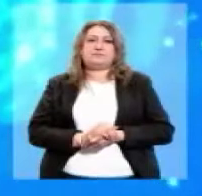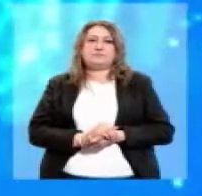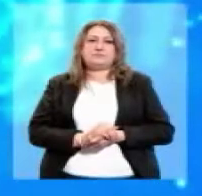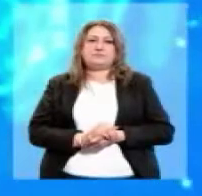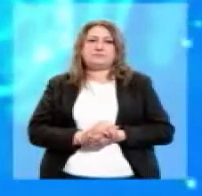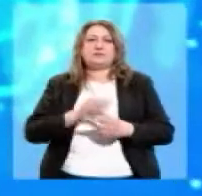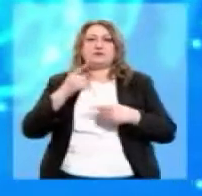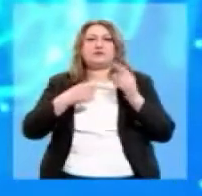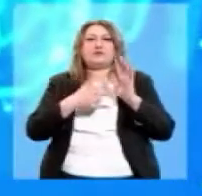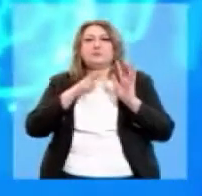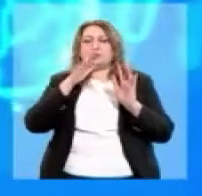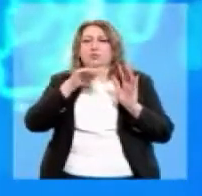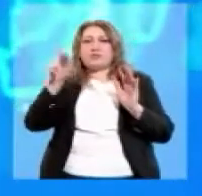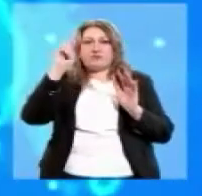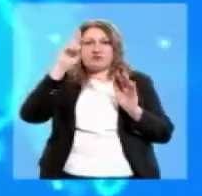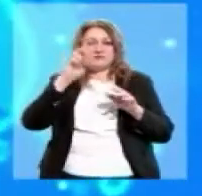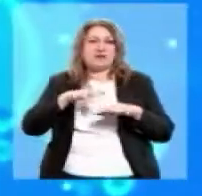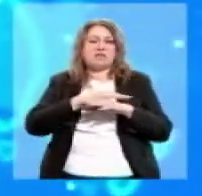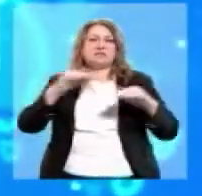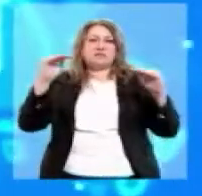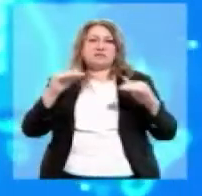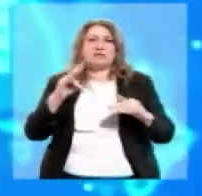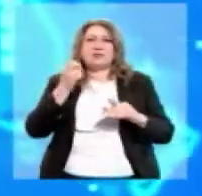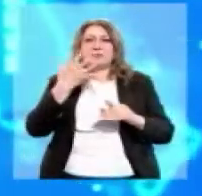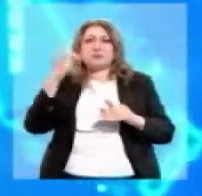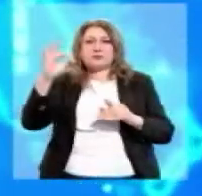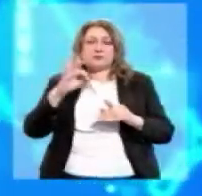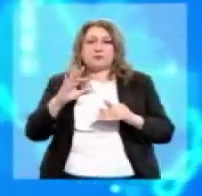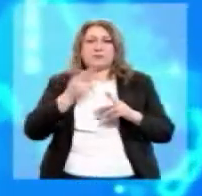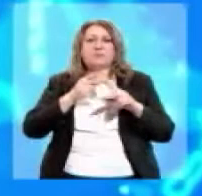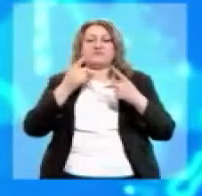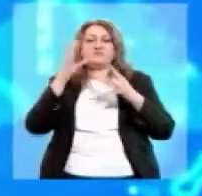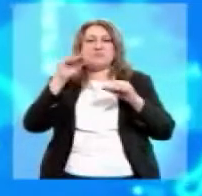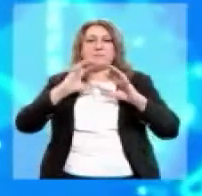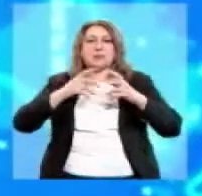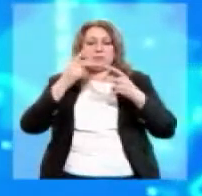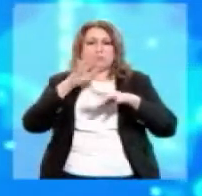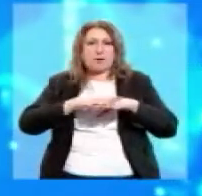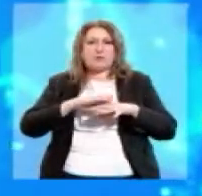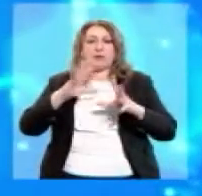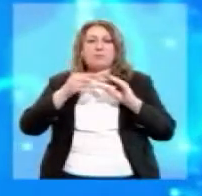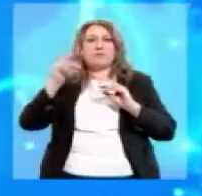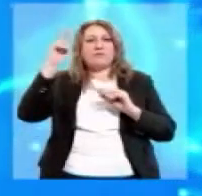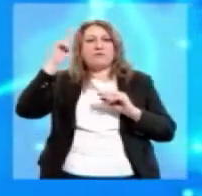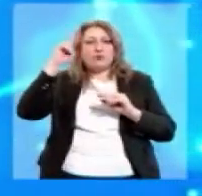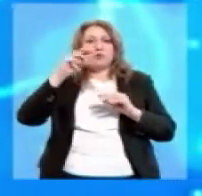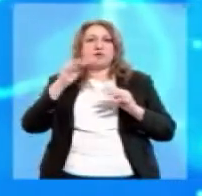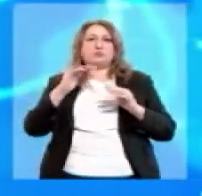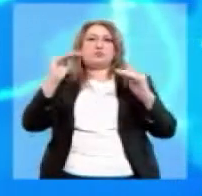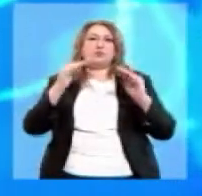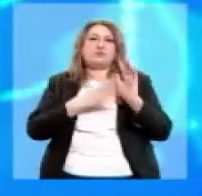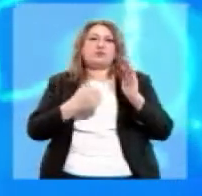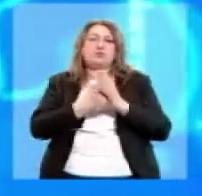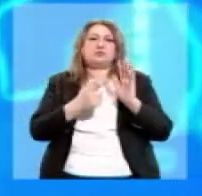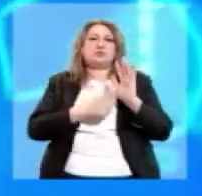через восемь лет уровень воды в стране снизится на 15 процентов по данным всемирного банка объем водных ресурсов уменьшить с 90